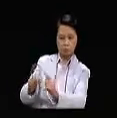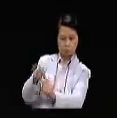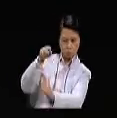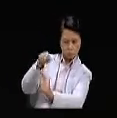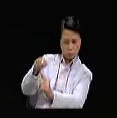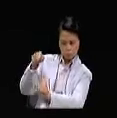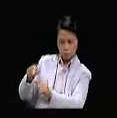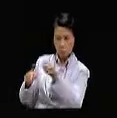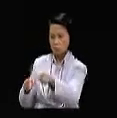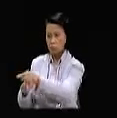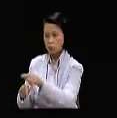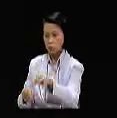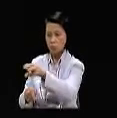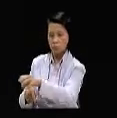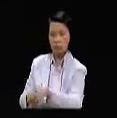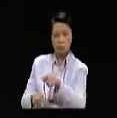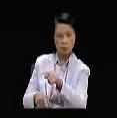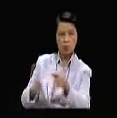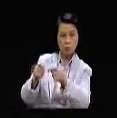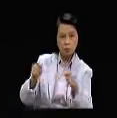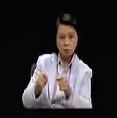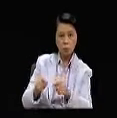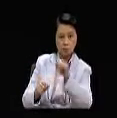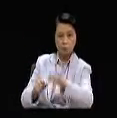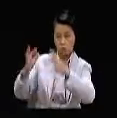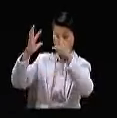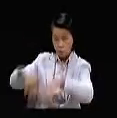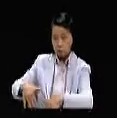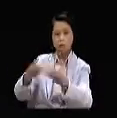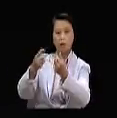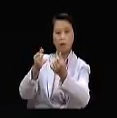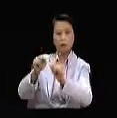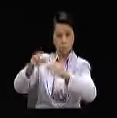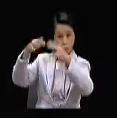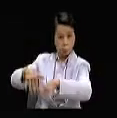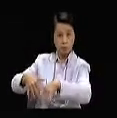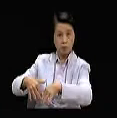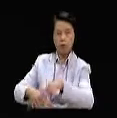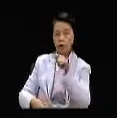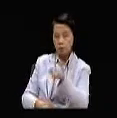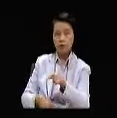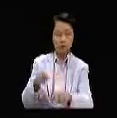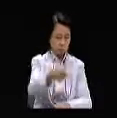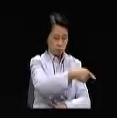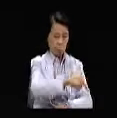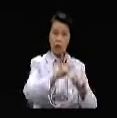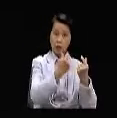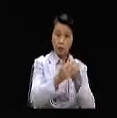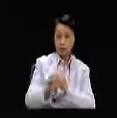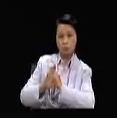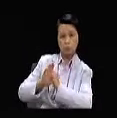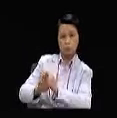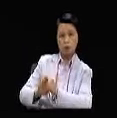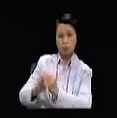juga tempat-tempat yang mempunyai kecenderungan boleh runtuhlah sebagai Jadi langkah-langkah diambil oleh mereka ini untuk mencegah